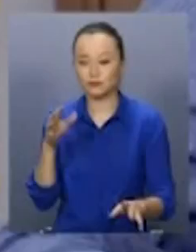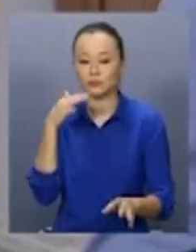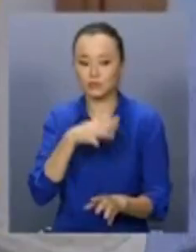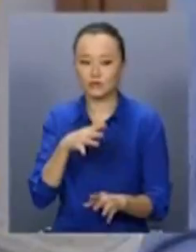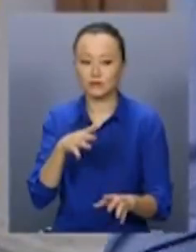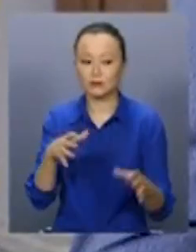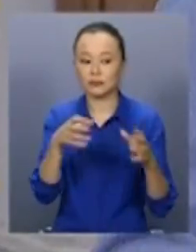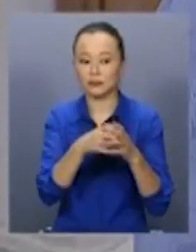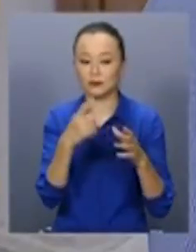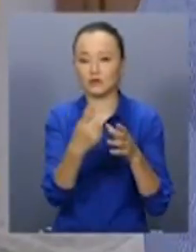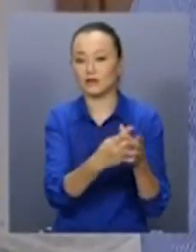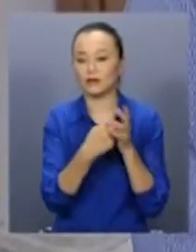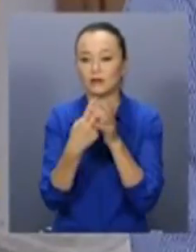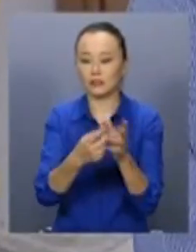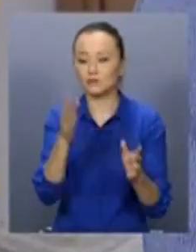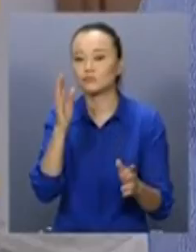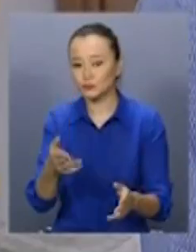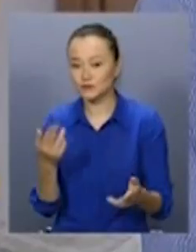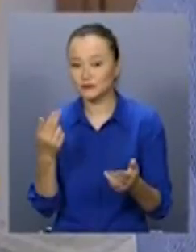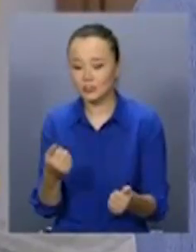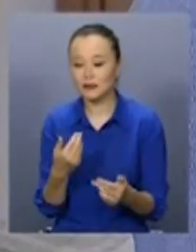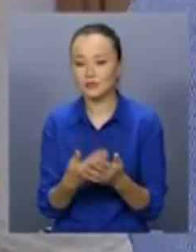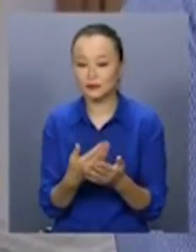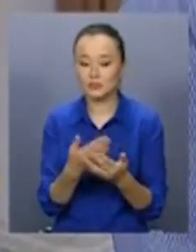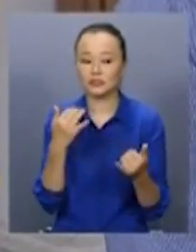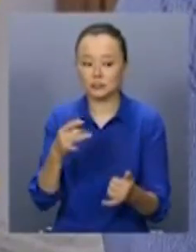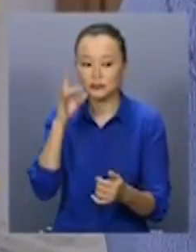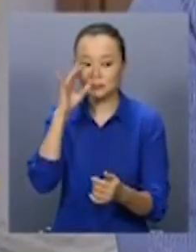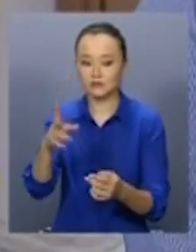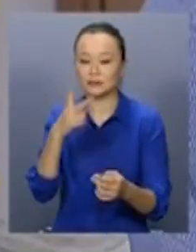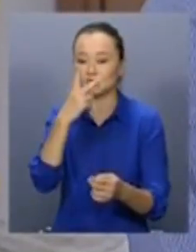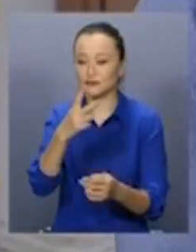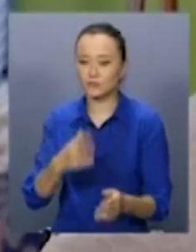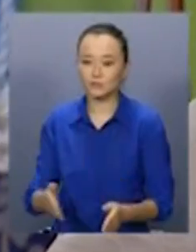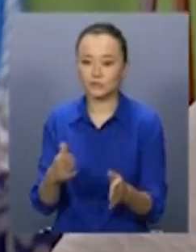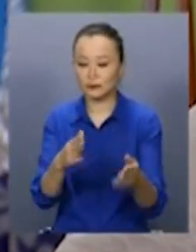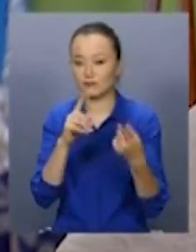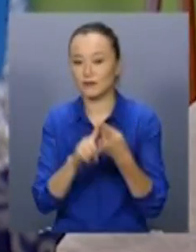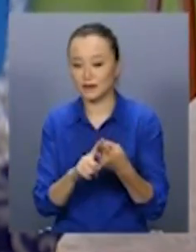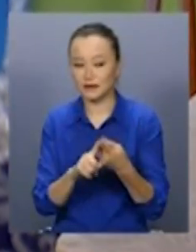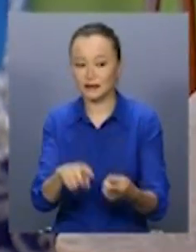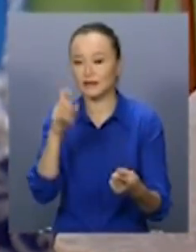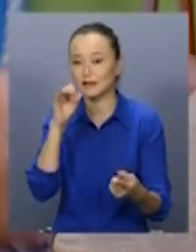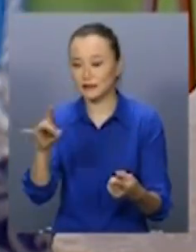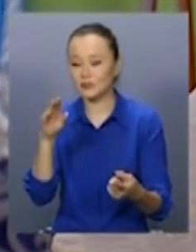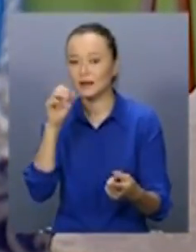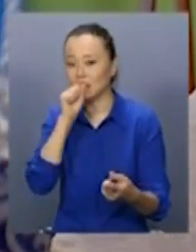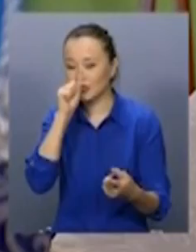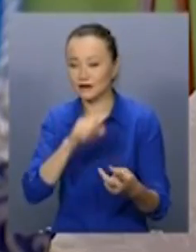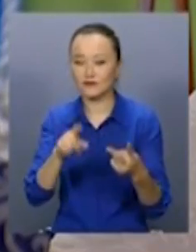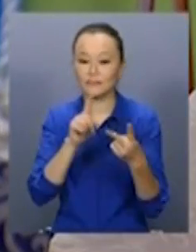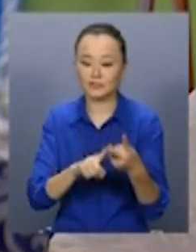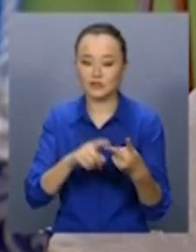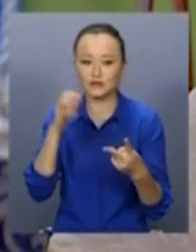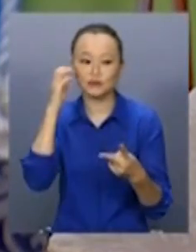болып жүре беретініңіз белгілі. Дұрыс айтасыз. Енді мәселе қазір танылудың екі жолы бар. Біріншісі хит ән, немесе екінші қара